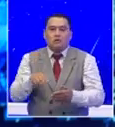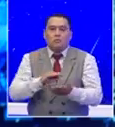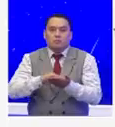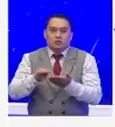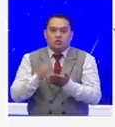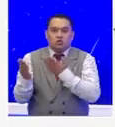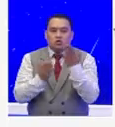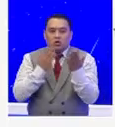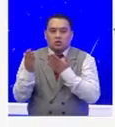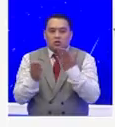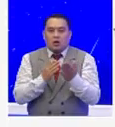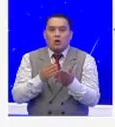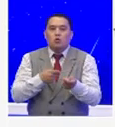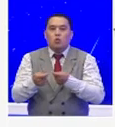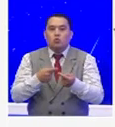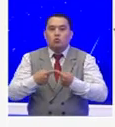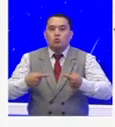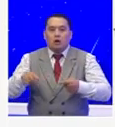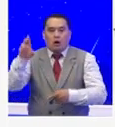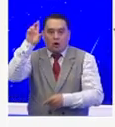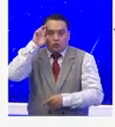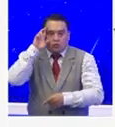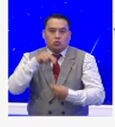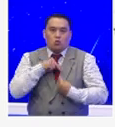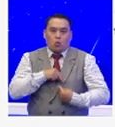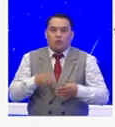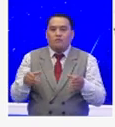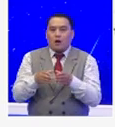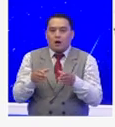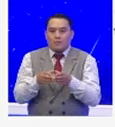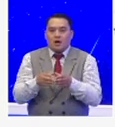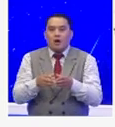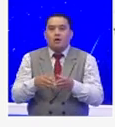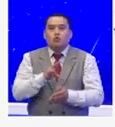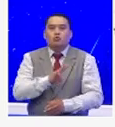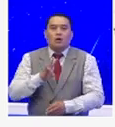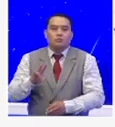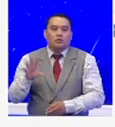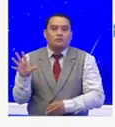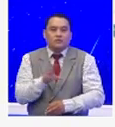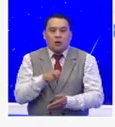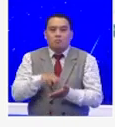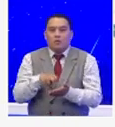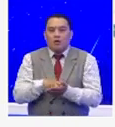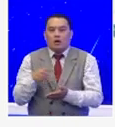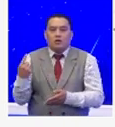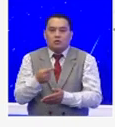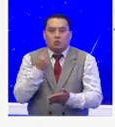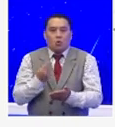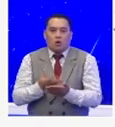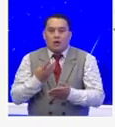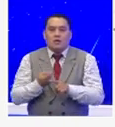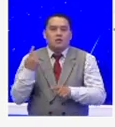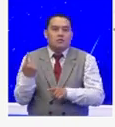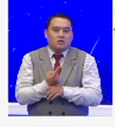письма, будь они от лидеров других государств или от трудовых коллективов. Для Нурсултана Назарбаева все письма одинаково